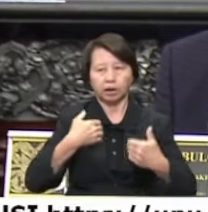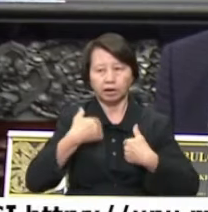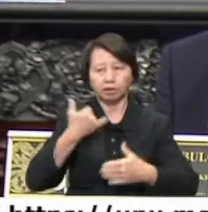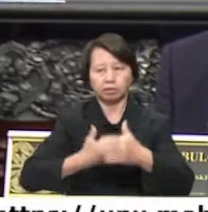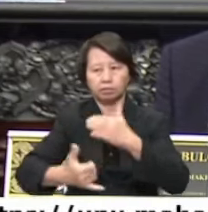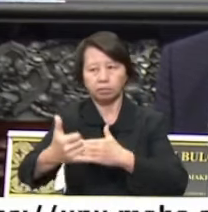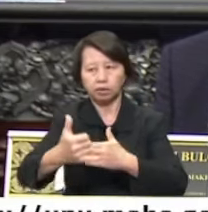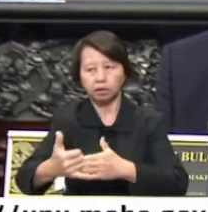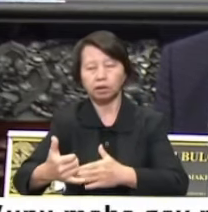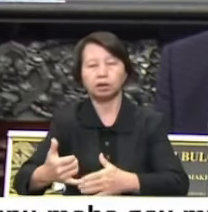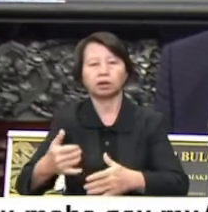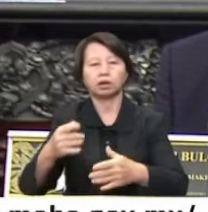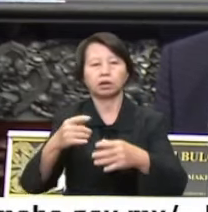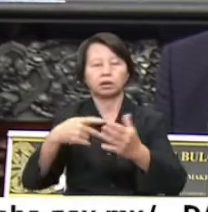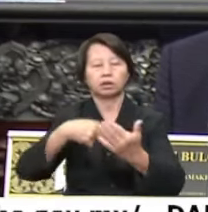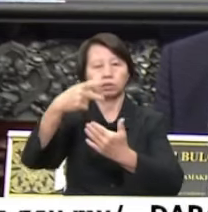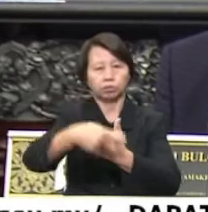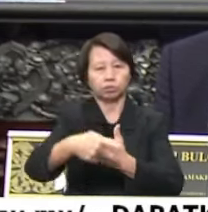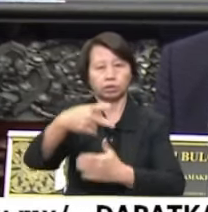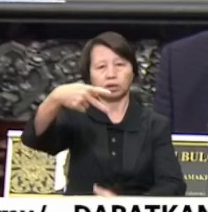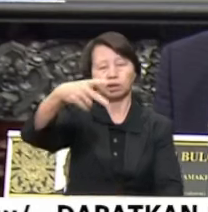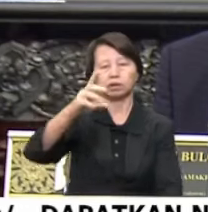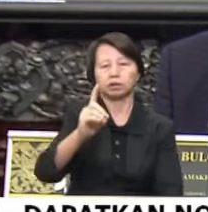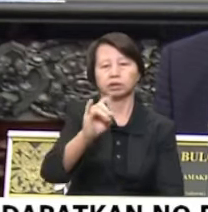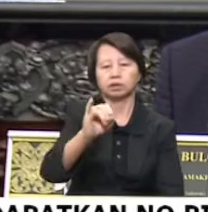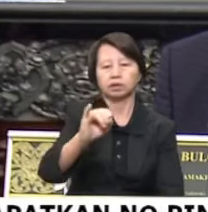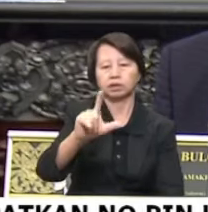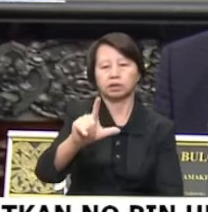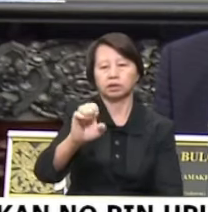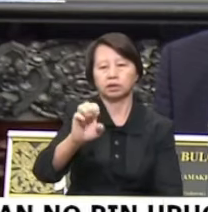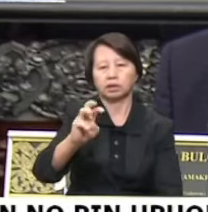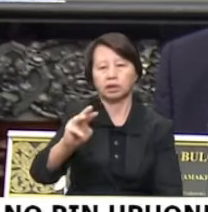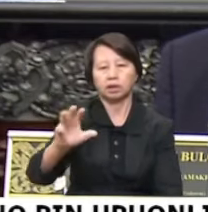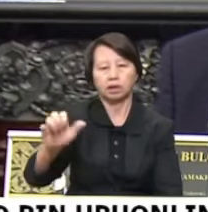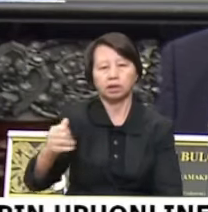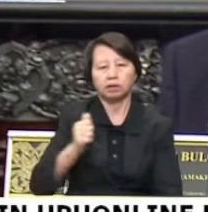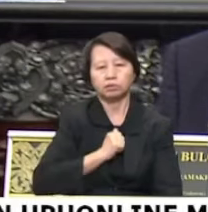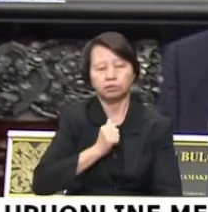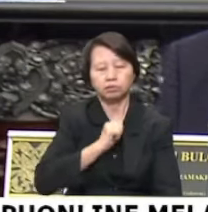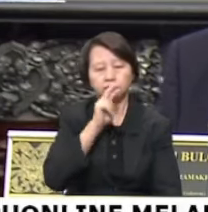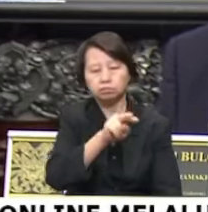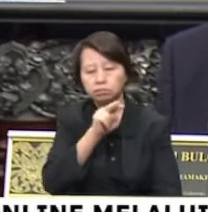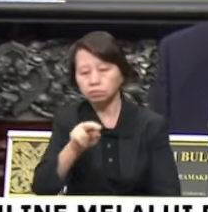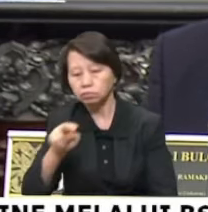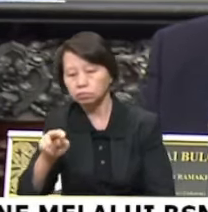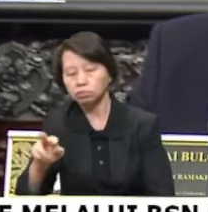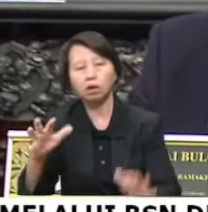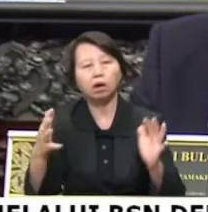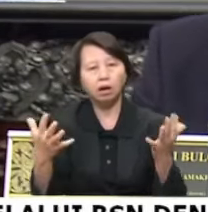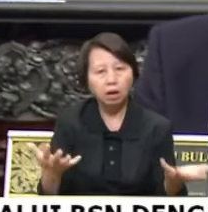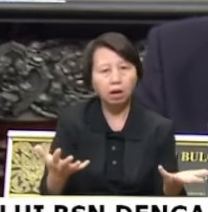ada masuk ke dalam pelantar dilema dan meninjau dengan sendiri bagaimana pelantar D5 ini